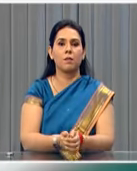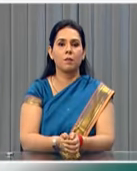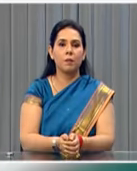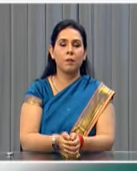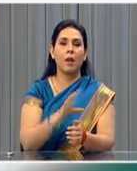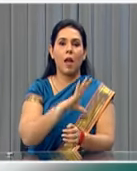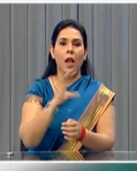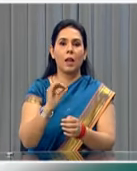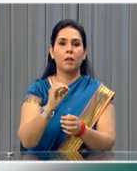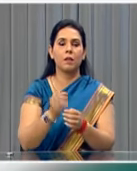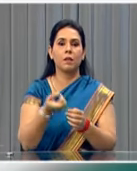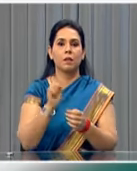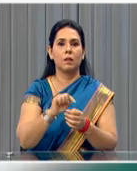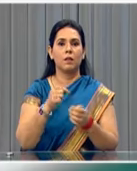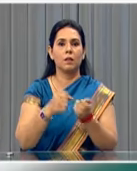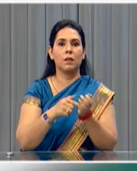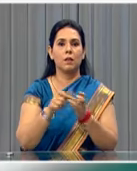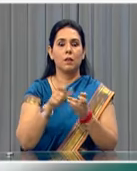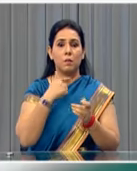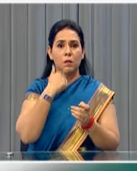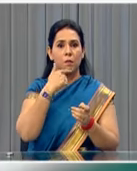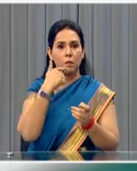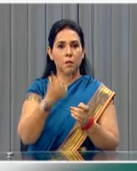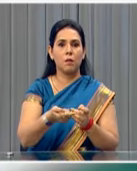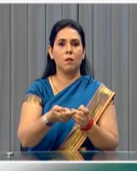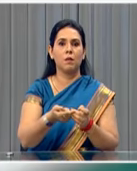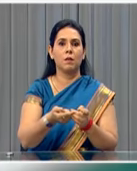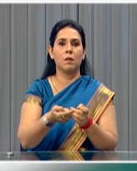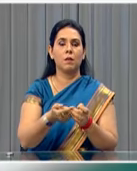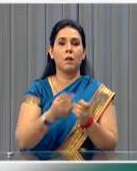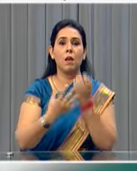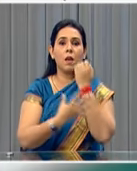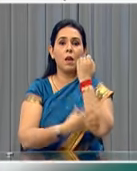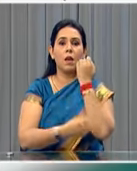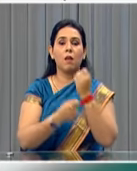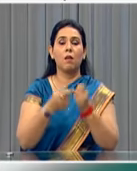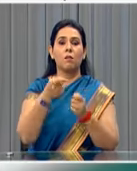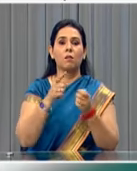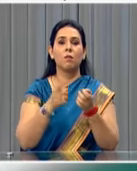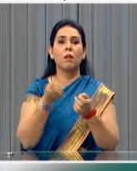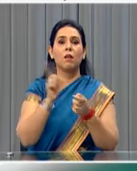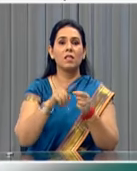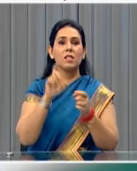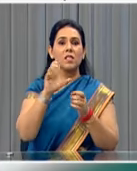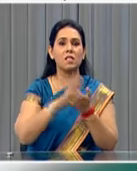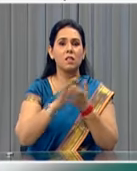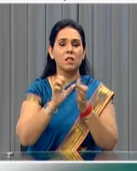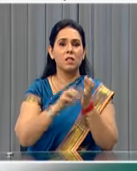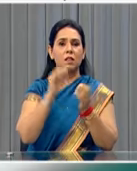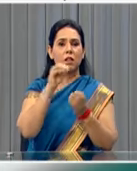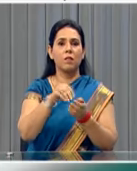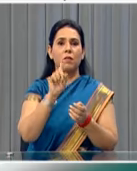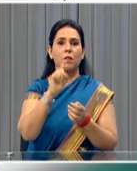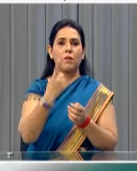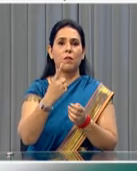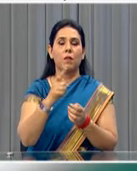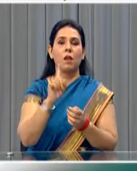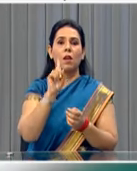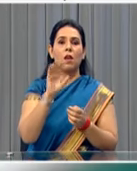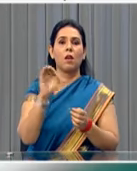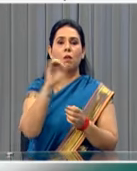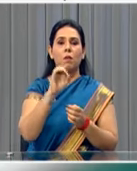और हमने तो कहा था गरीबों को अवसर देना था, इसलिए कहा था एक भी